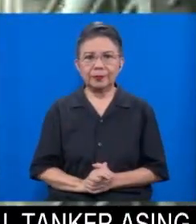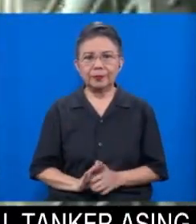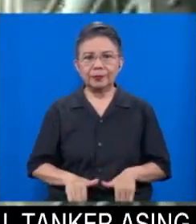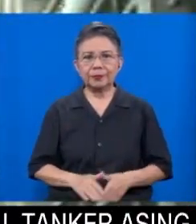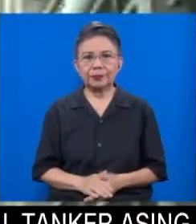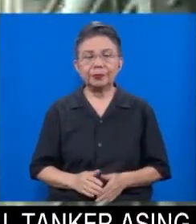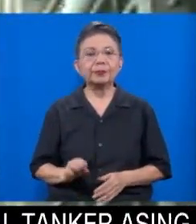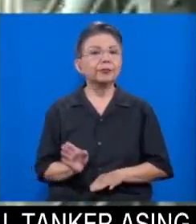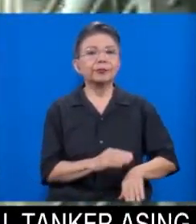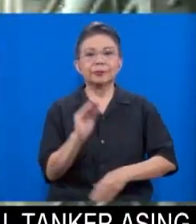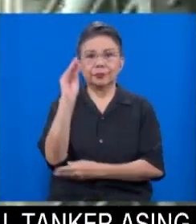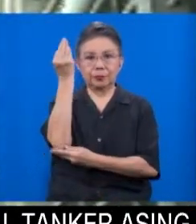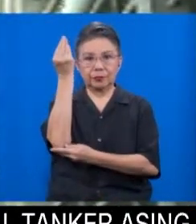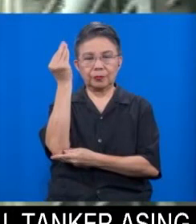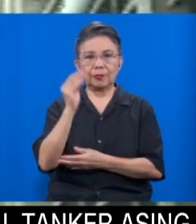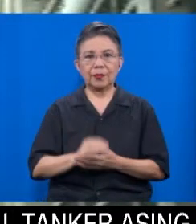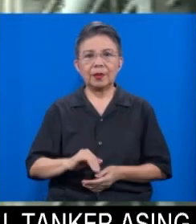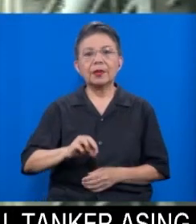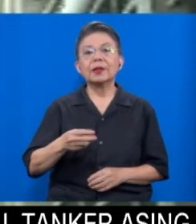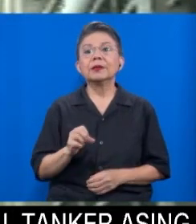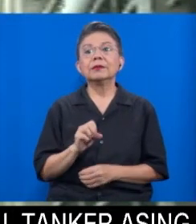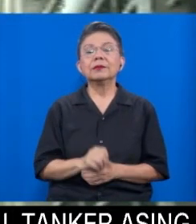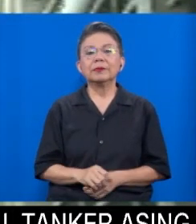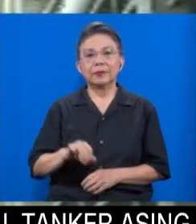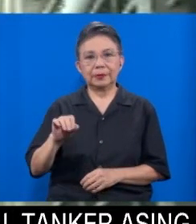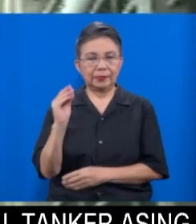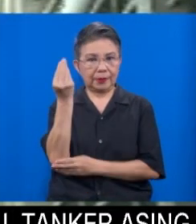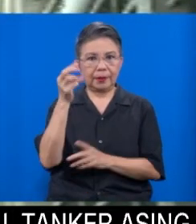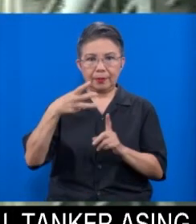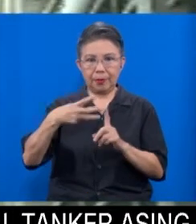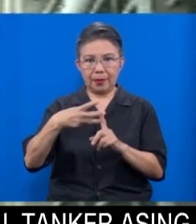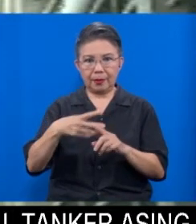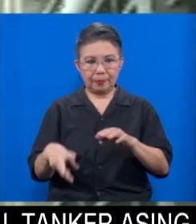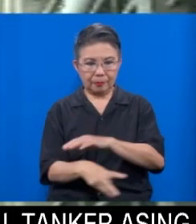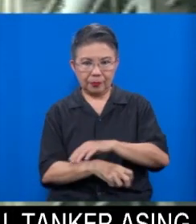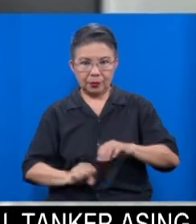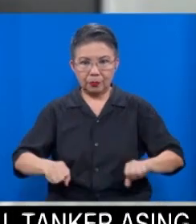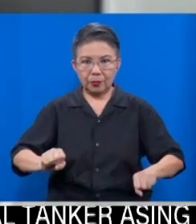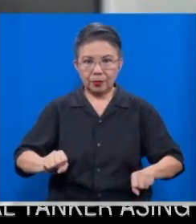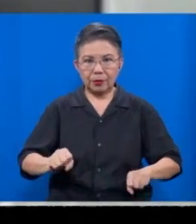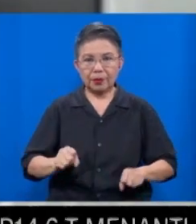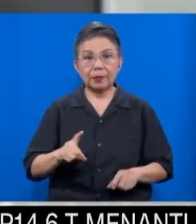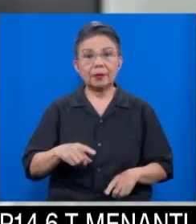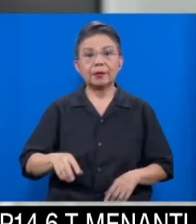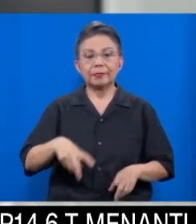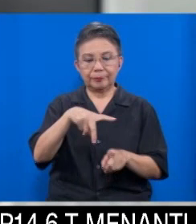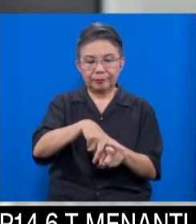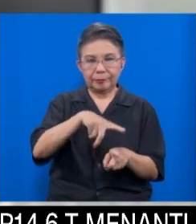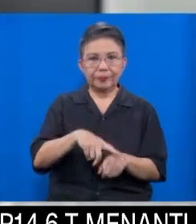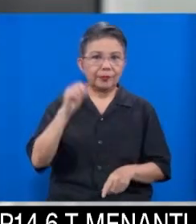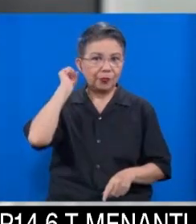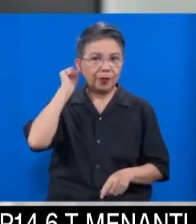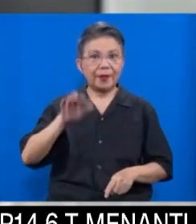Di Jakarta, tepatnya di kawasan Jelambar, Grogol, Petamburan, Jakarta Barat, pencurian sepeda motor dilakukan oleh pelaku yang memboncengkan